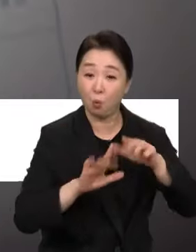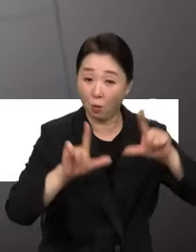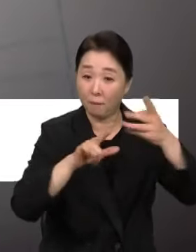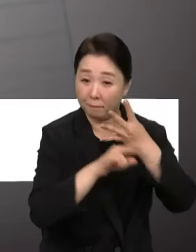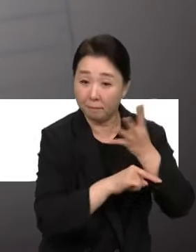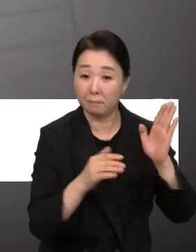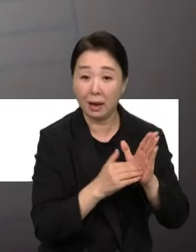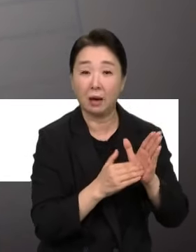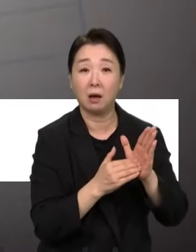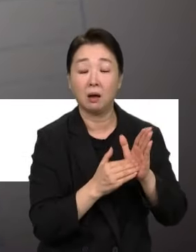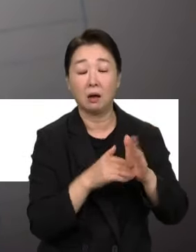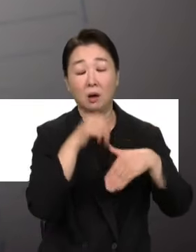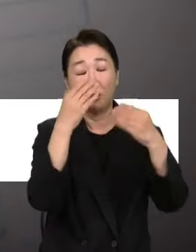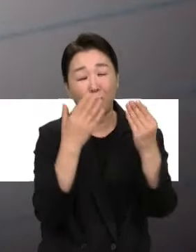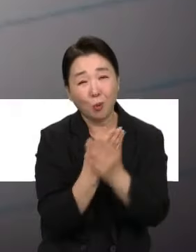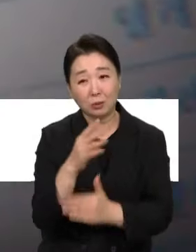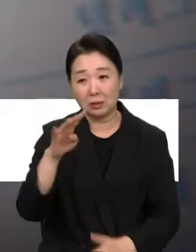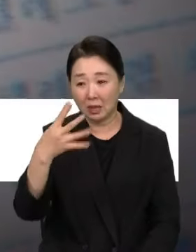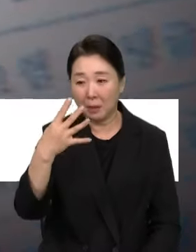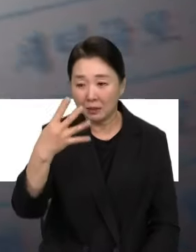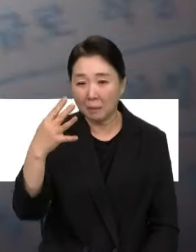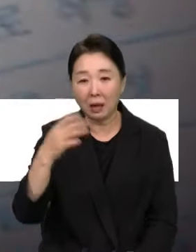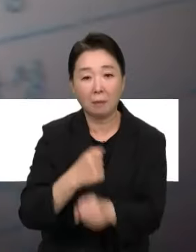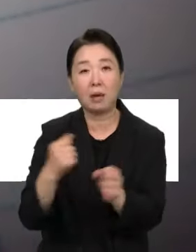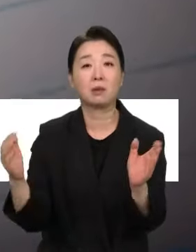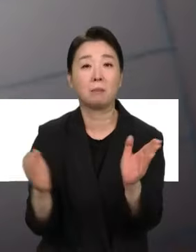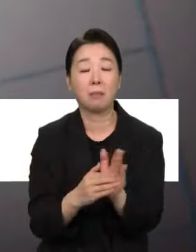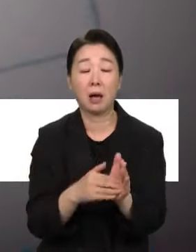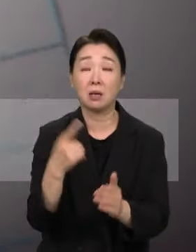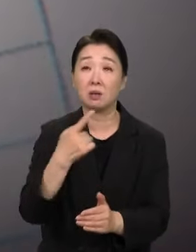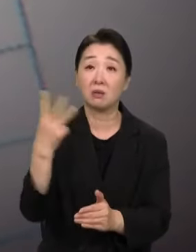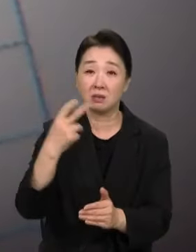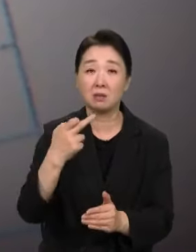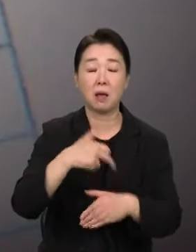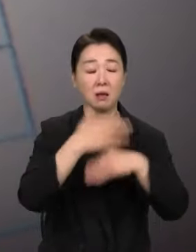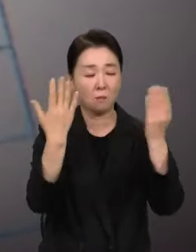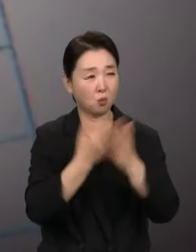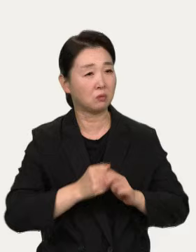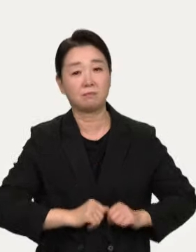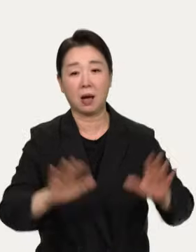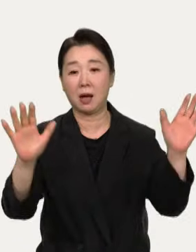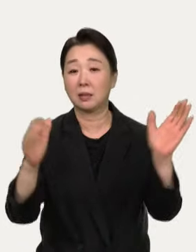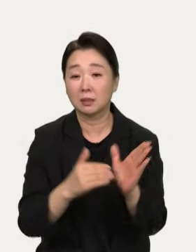4월까지 모두 400여개를 직접 만들고 1700여 개를